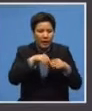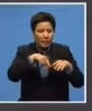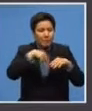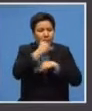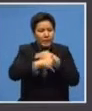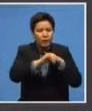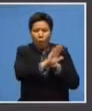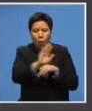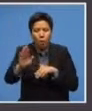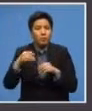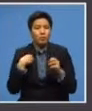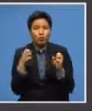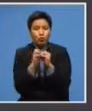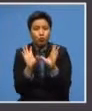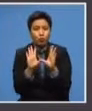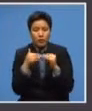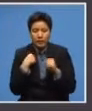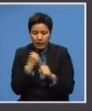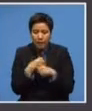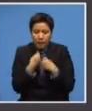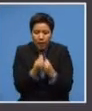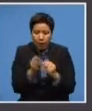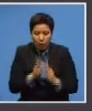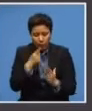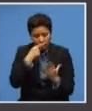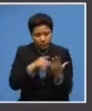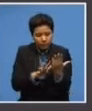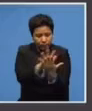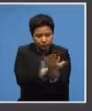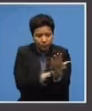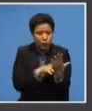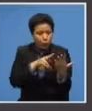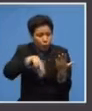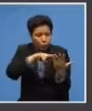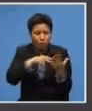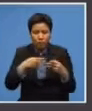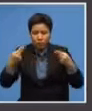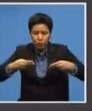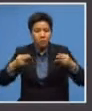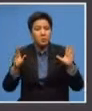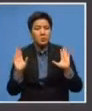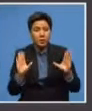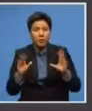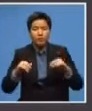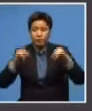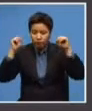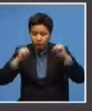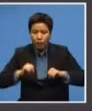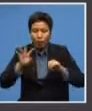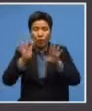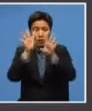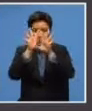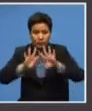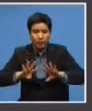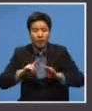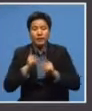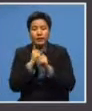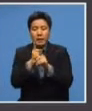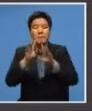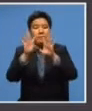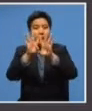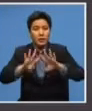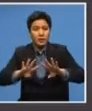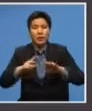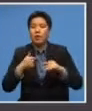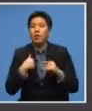ดูแลในการทำให้ประชาชนแนวชายแดนปลอดภัยไม่มีการสู้รบกันนะมติต่างๆของอาเซียนก็เป็นเรื่องของมติอาเซียน